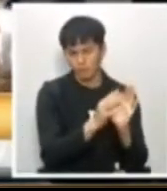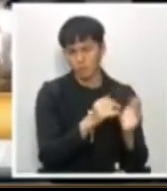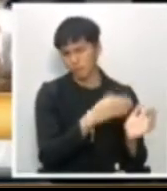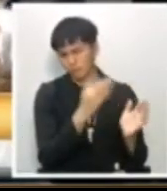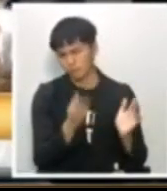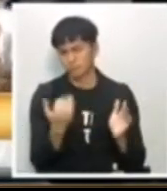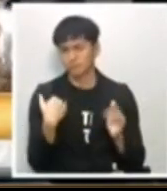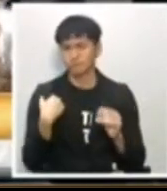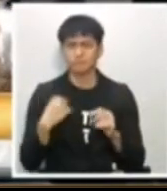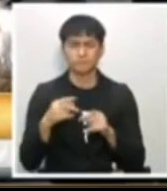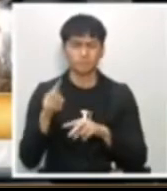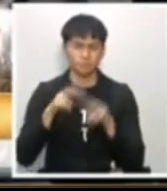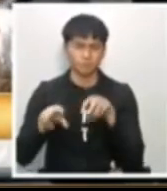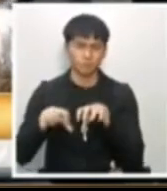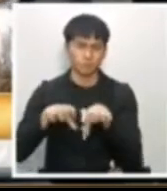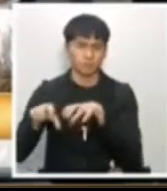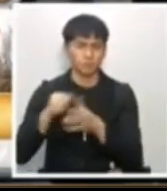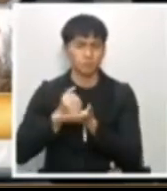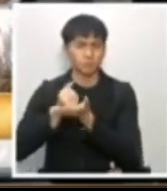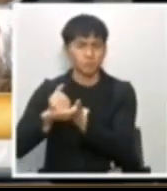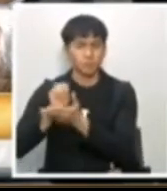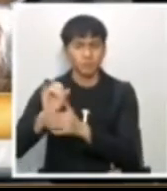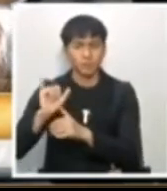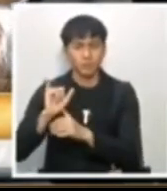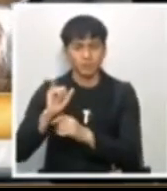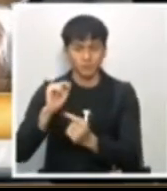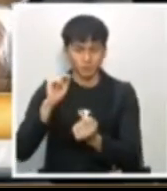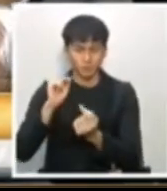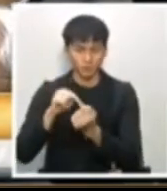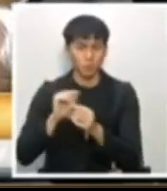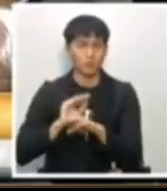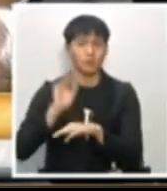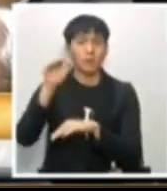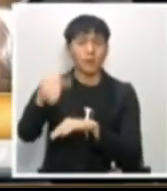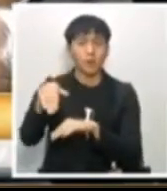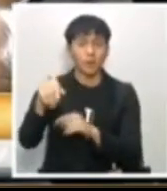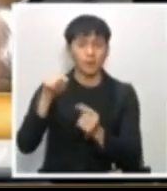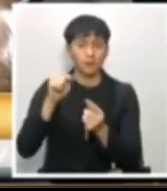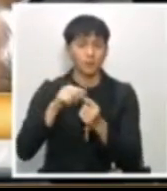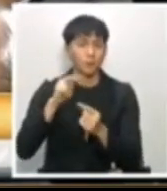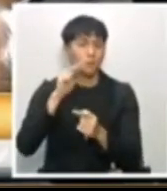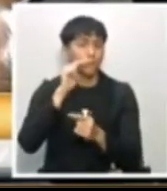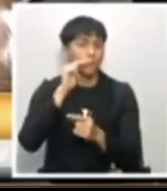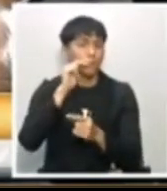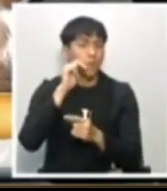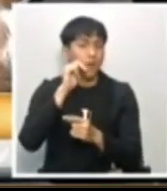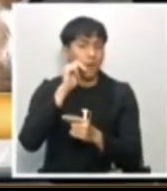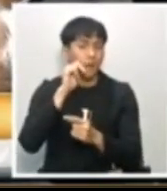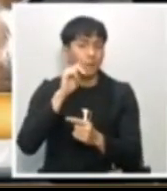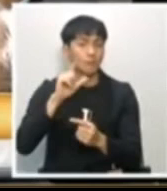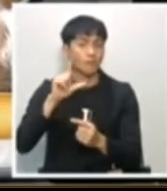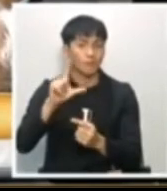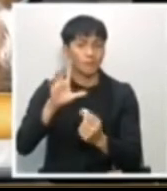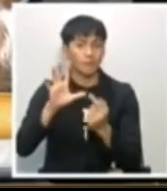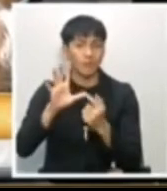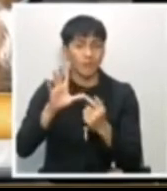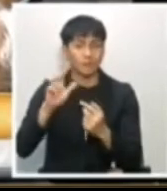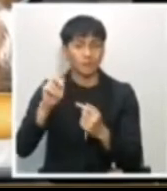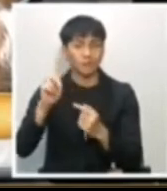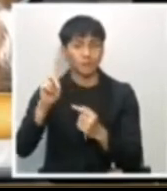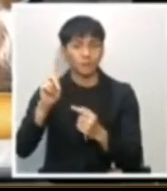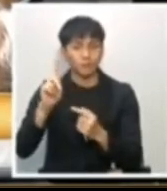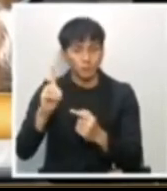ไม่มีการเข้าไปดูแลจากหน่วยงานที่เกี่ยวข้องนะคะก็คือสะพานข้ามแม่น้ำลำโดมใหญ่ค่ะบริเวณจากบ้านสะพานโด